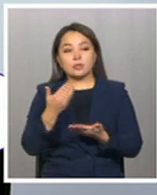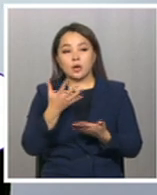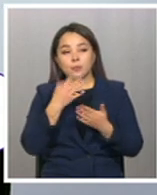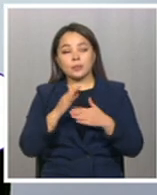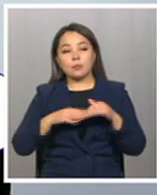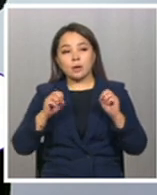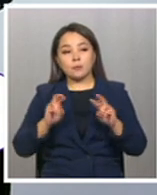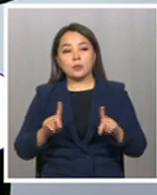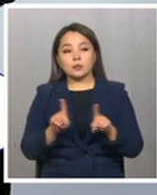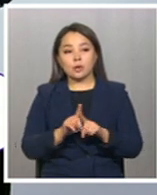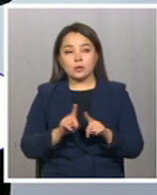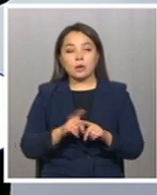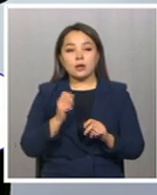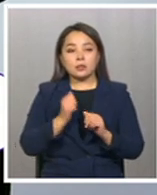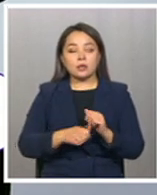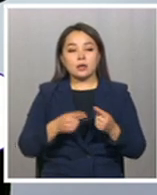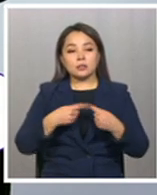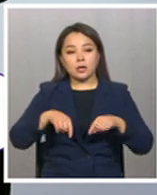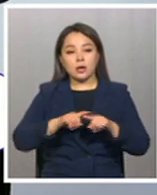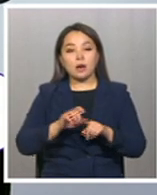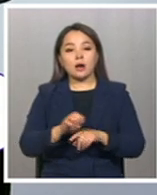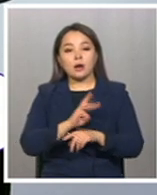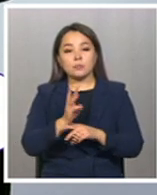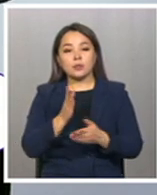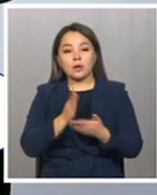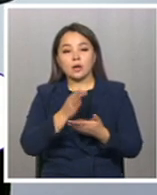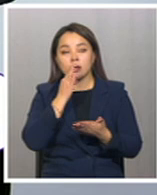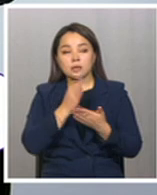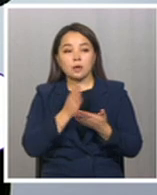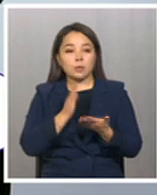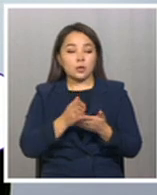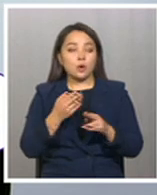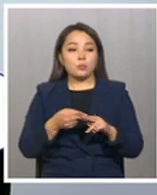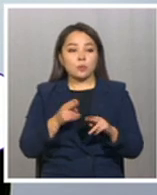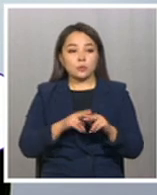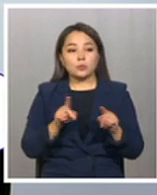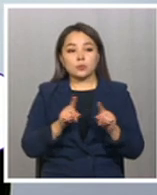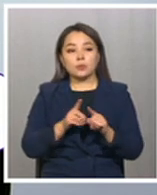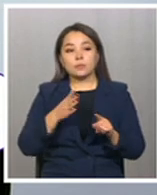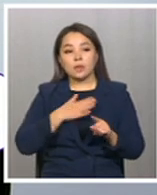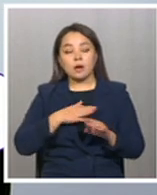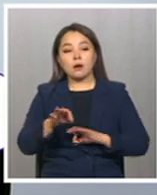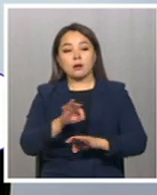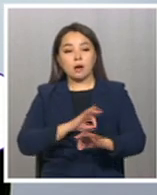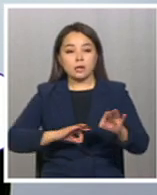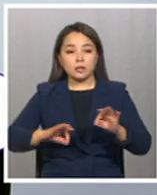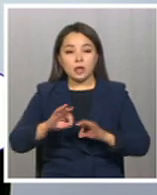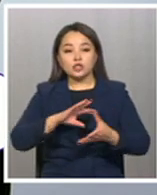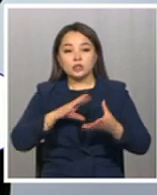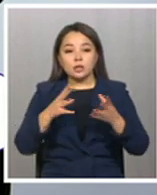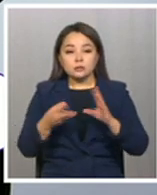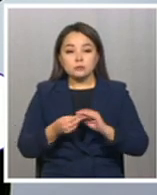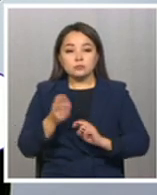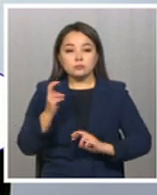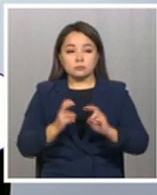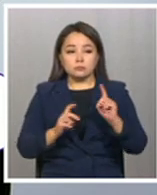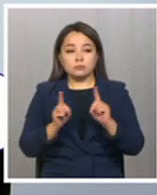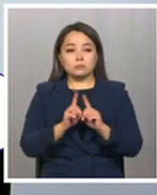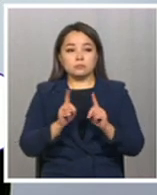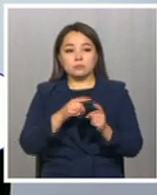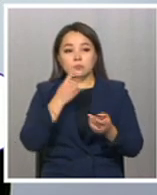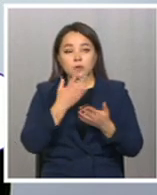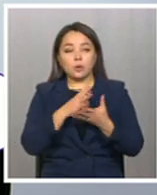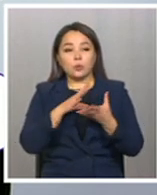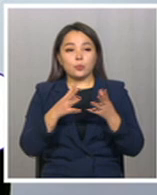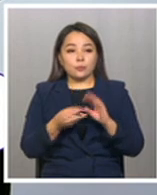мамандану немесе әр тараптандыру есебінен қамтамасыз етілуі мүмкін. Оны біз мына картадағы жалпы өнеркәсіп өнімі көлемі